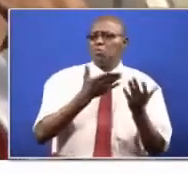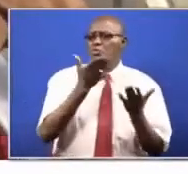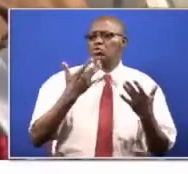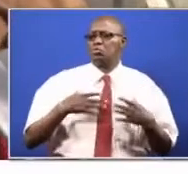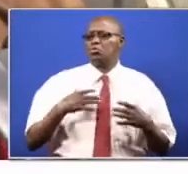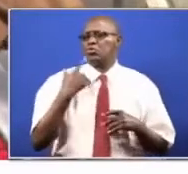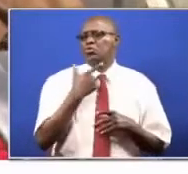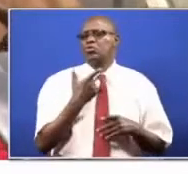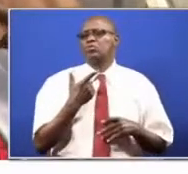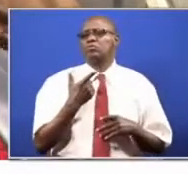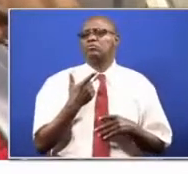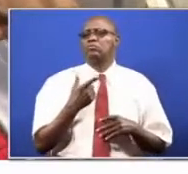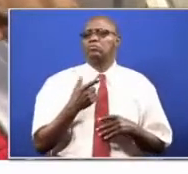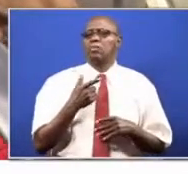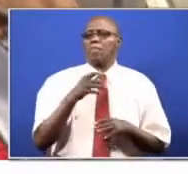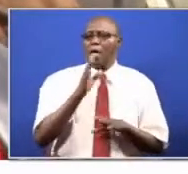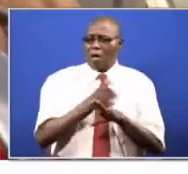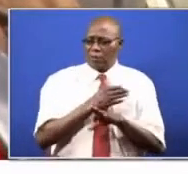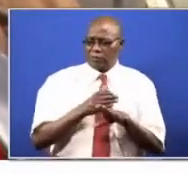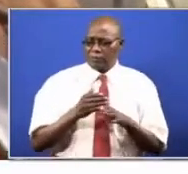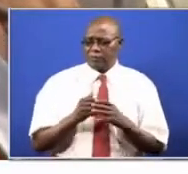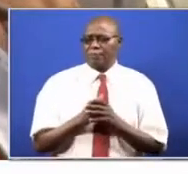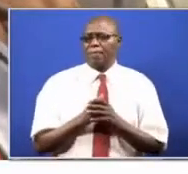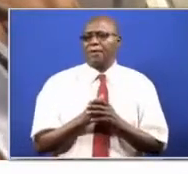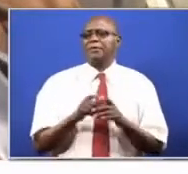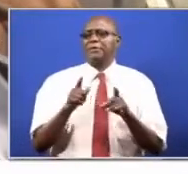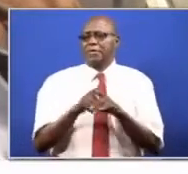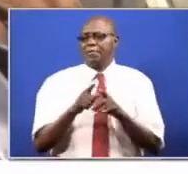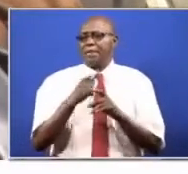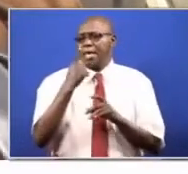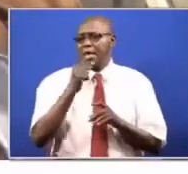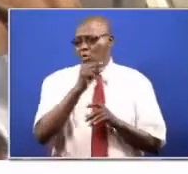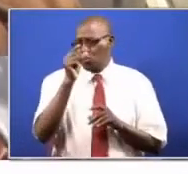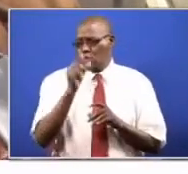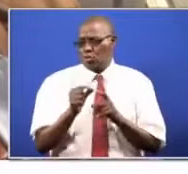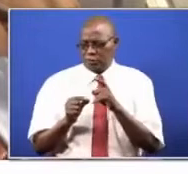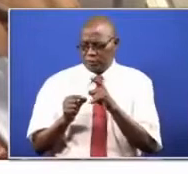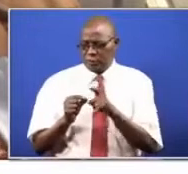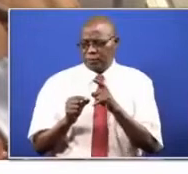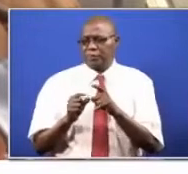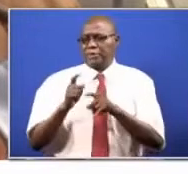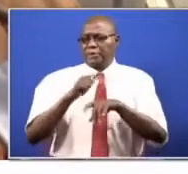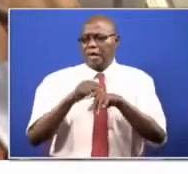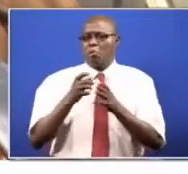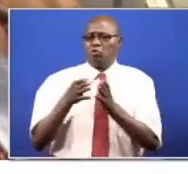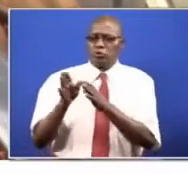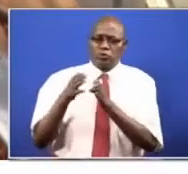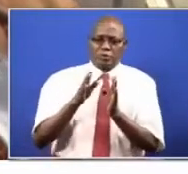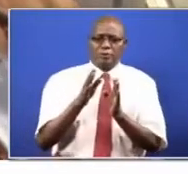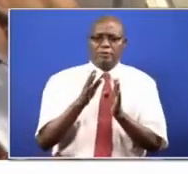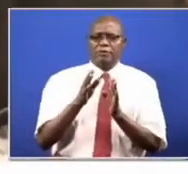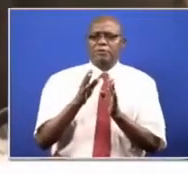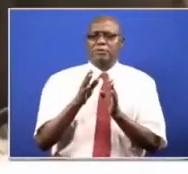vile tungeomba pia Red Cross wakati wanakuwa na hizo nafasi